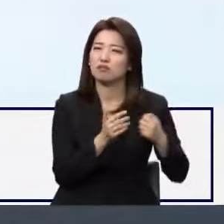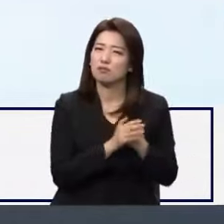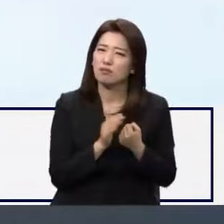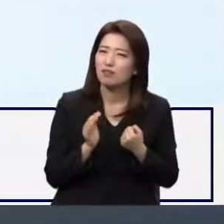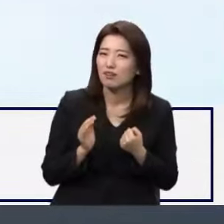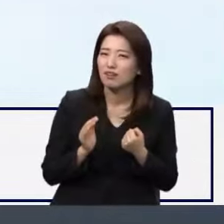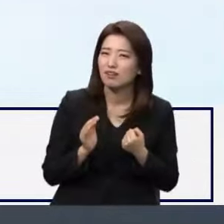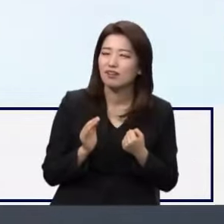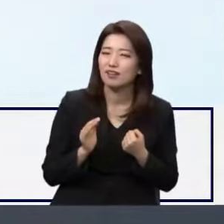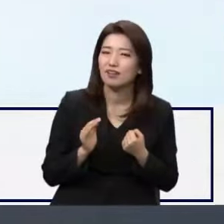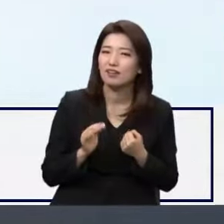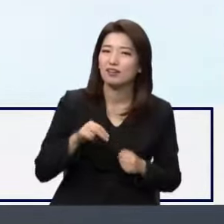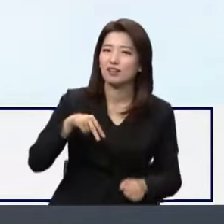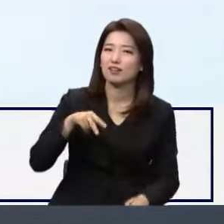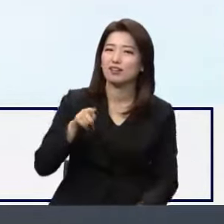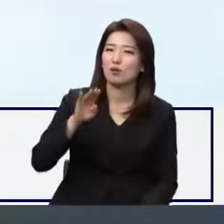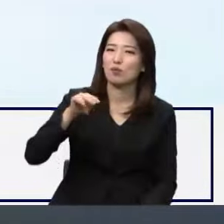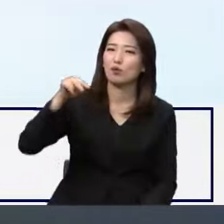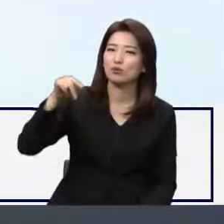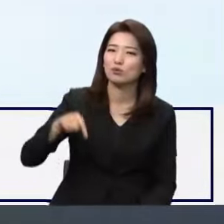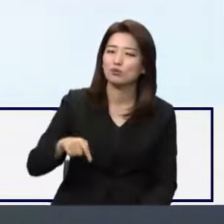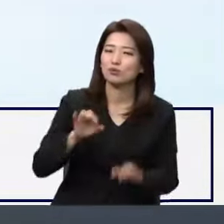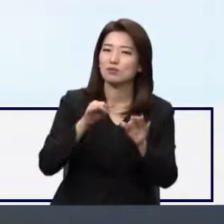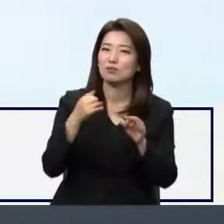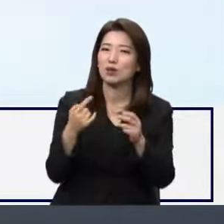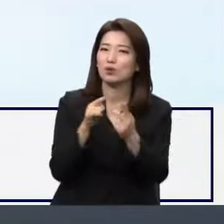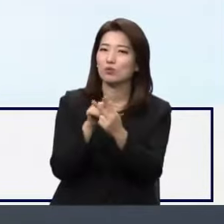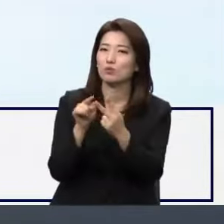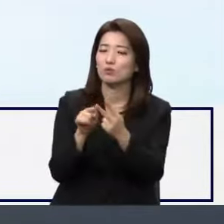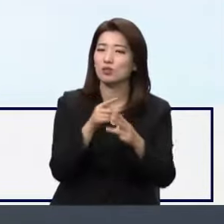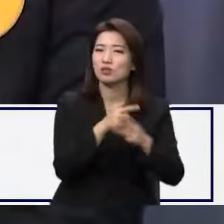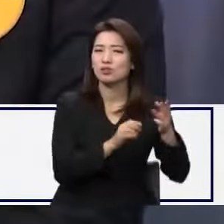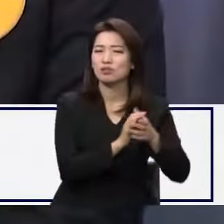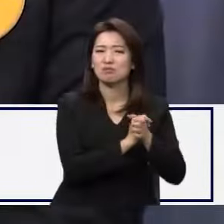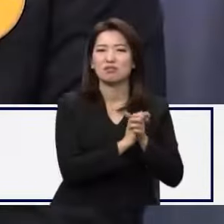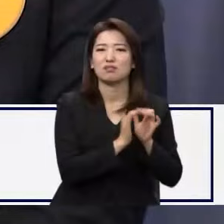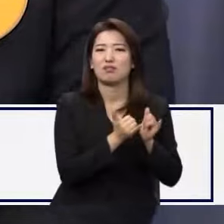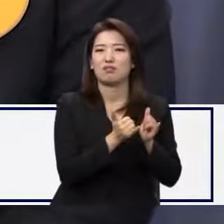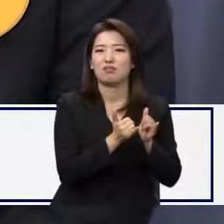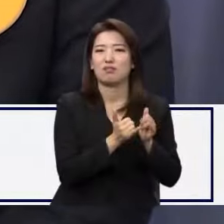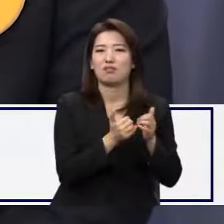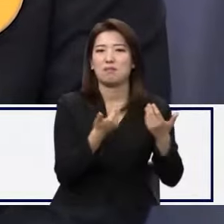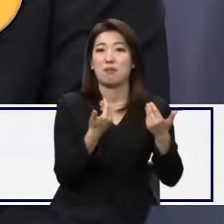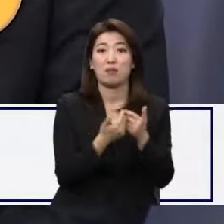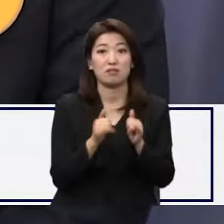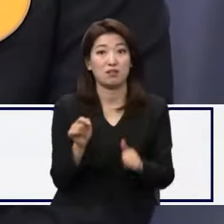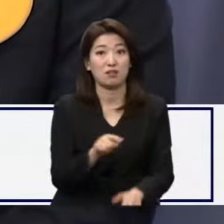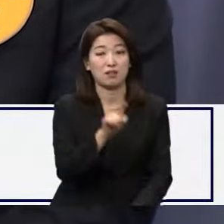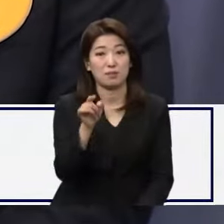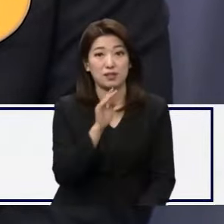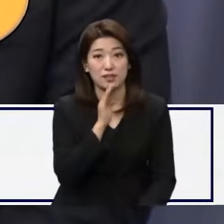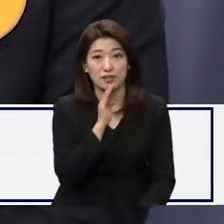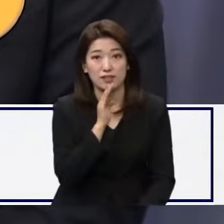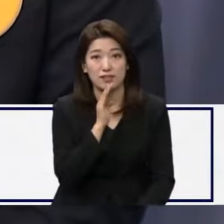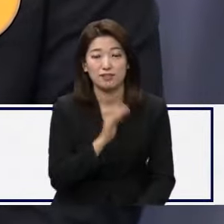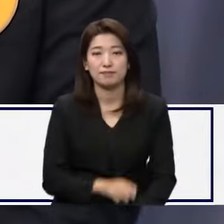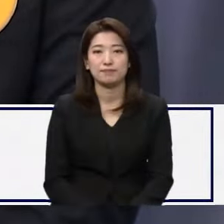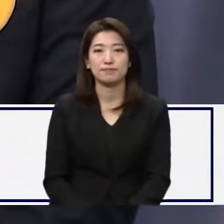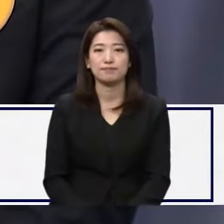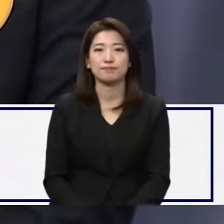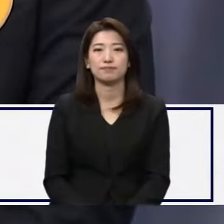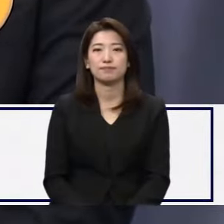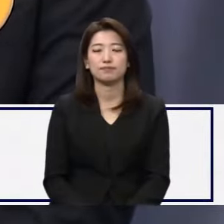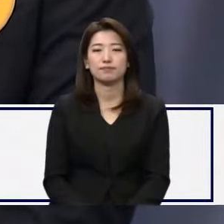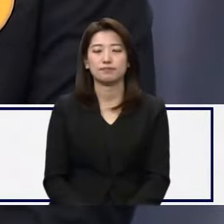서병수 김태우 두 사람 다 친년이 아니다라는 지적이 나왔습니다 어떻게 보십 작년에 혁신위에서 중진들의